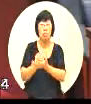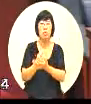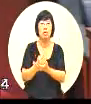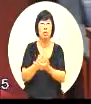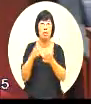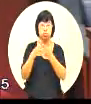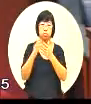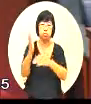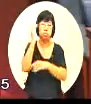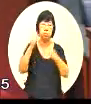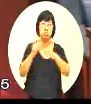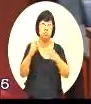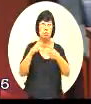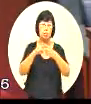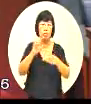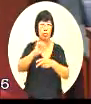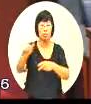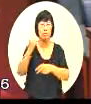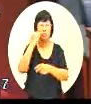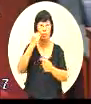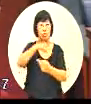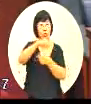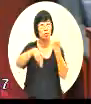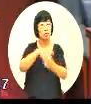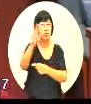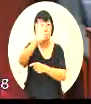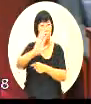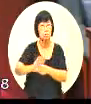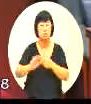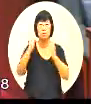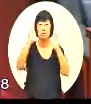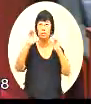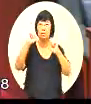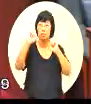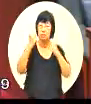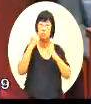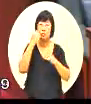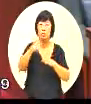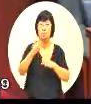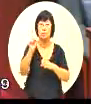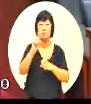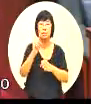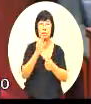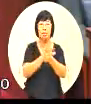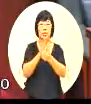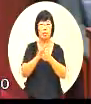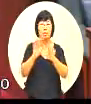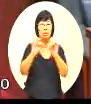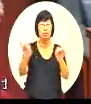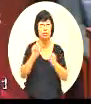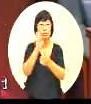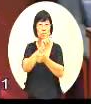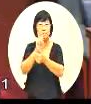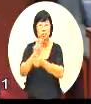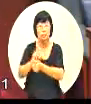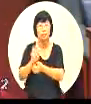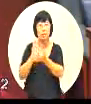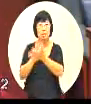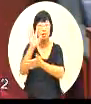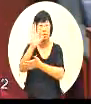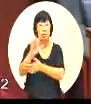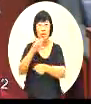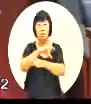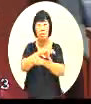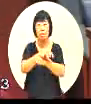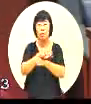所以第三个转型正义也包括环境，我们怎么善待这一块土地，我们怎么对未来子孙的环境交